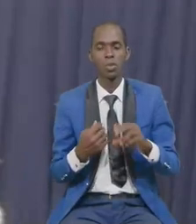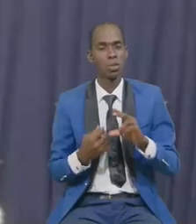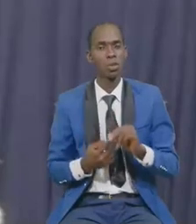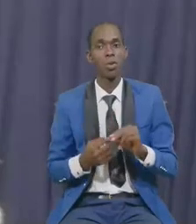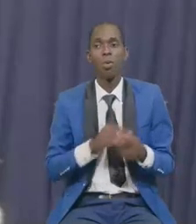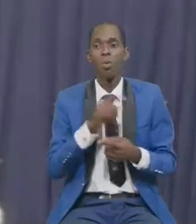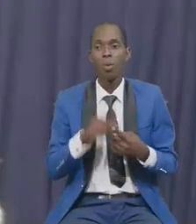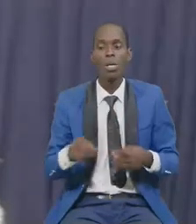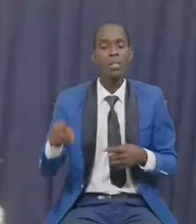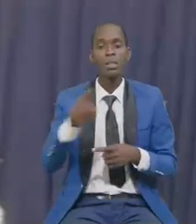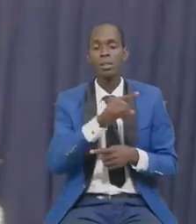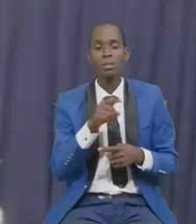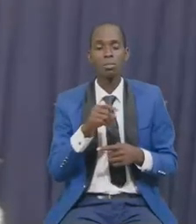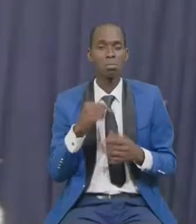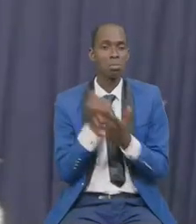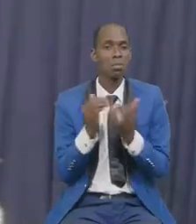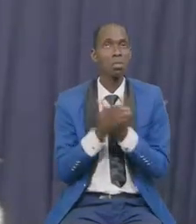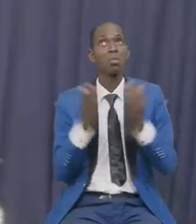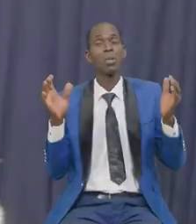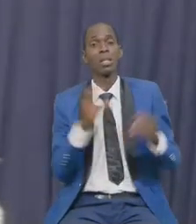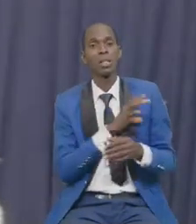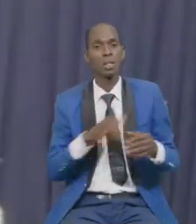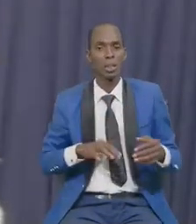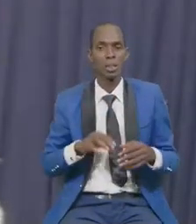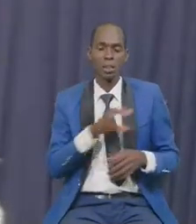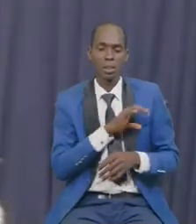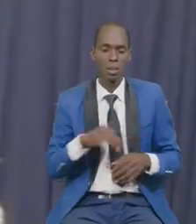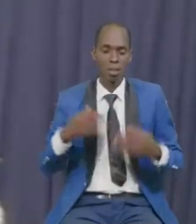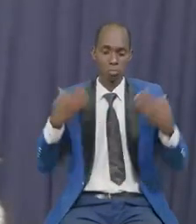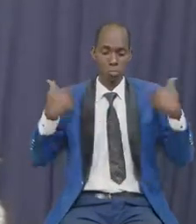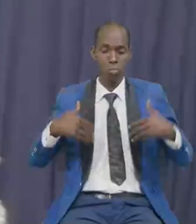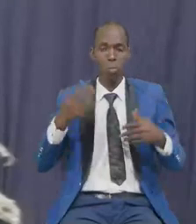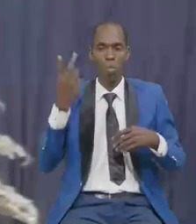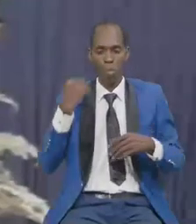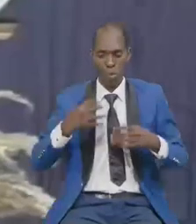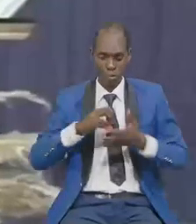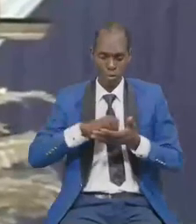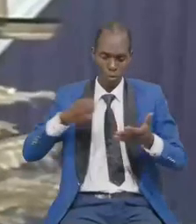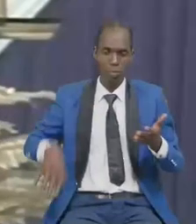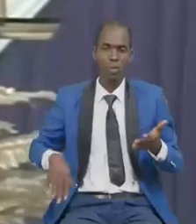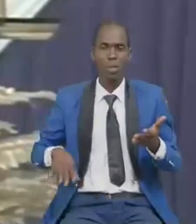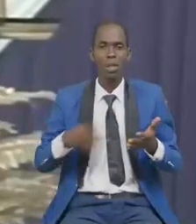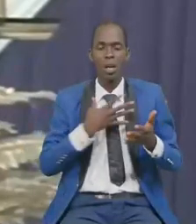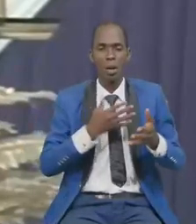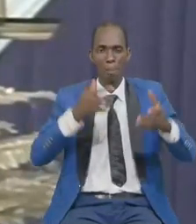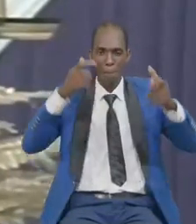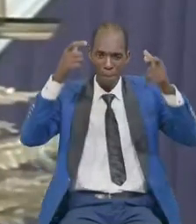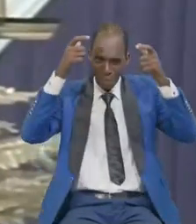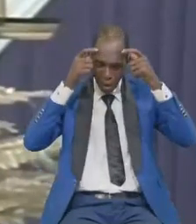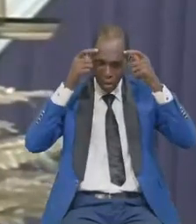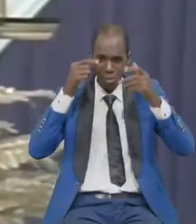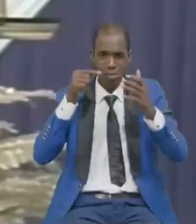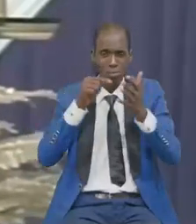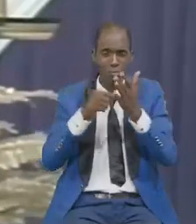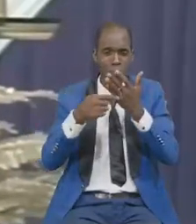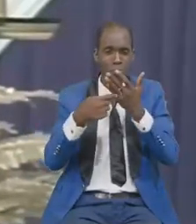crucifié Jésus, ils ont ôté ses vêtements. Ils ont mis une couronne d'épines sur sa tête. Ils